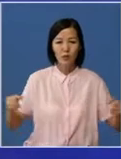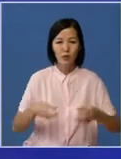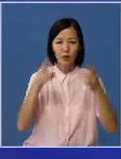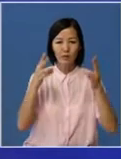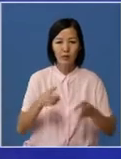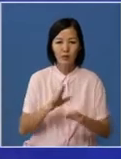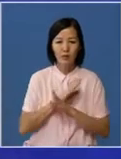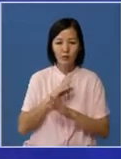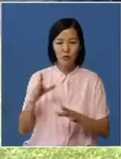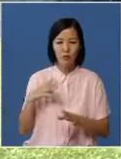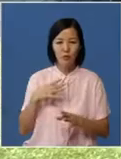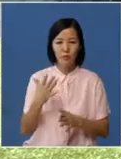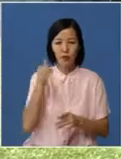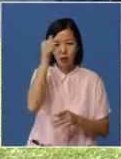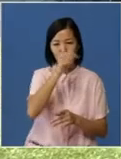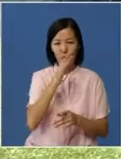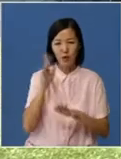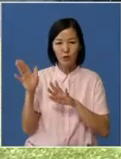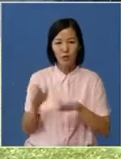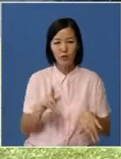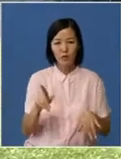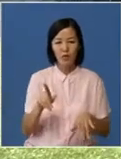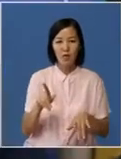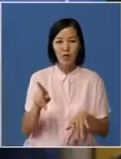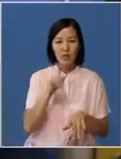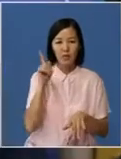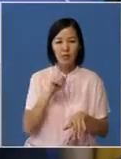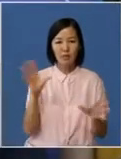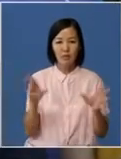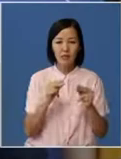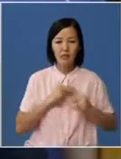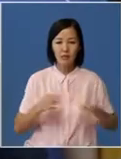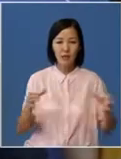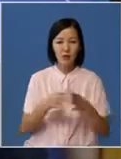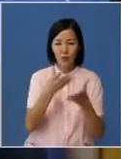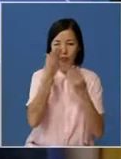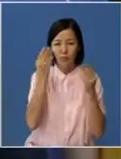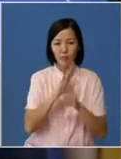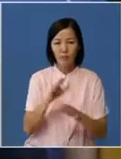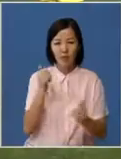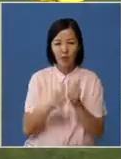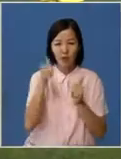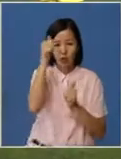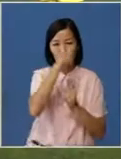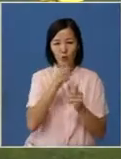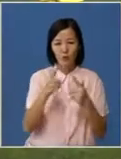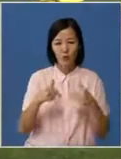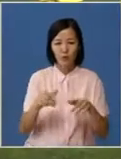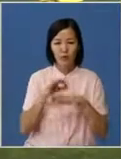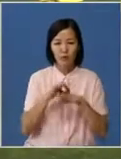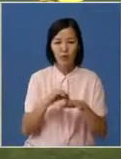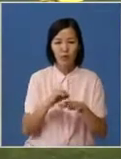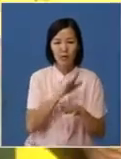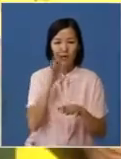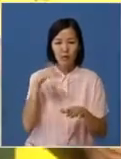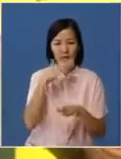өтті. Әйтсе де оларды әріптестері мен достары ұмытқан емес. Жыл сайын еске алып футболдан турнир өткізіп тұрады. Бұл жолғы жарысқа марқұмдардың